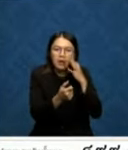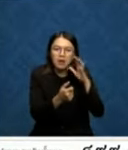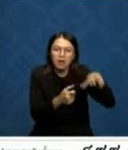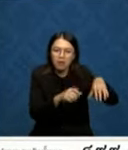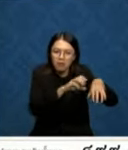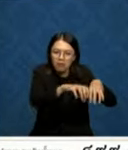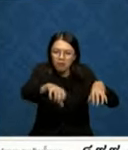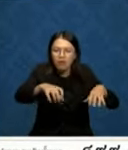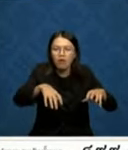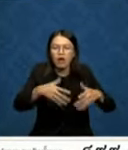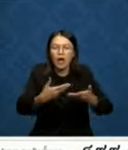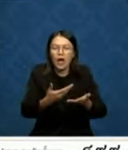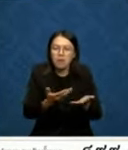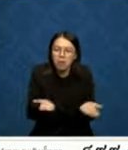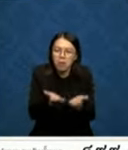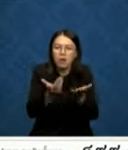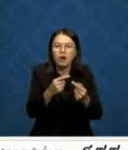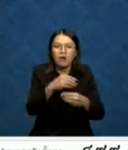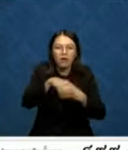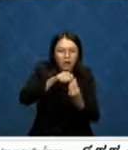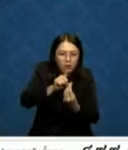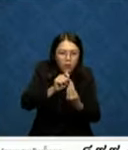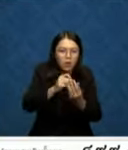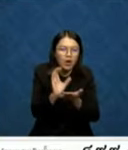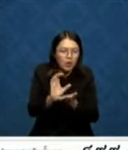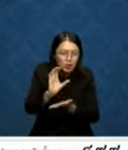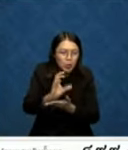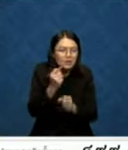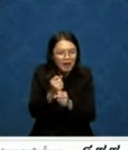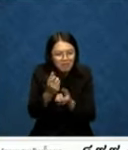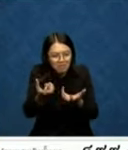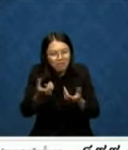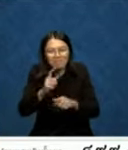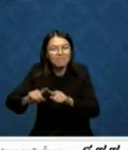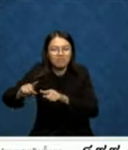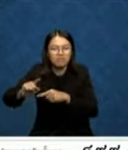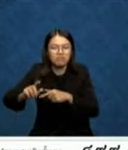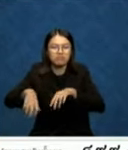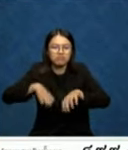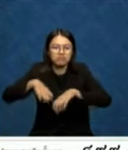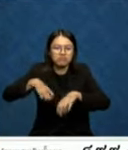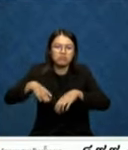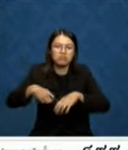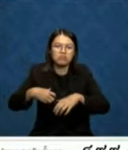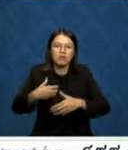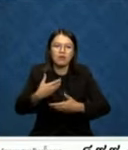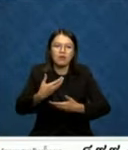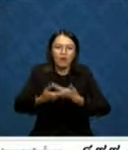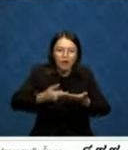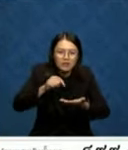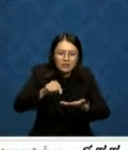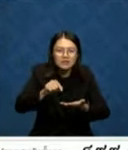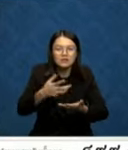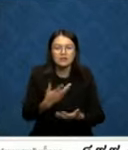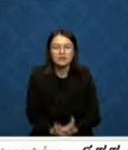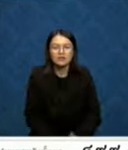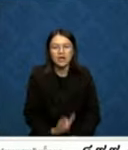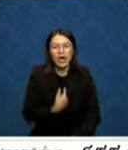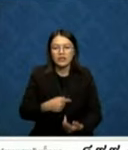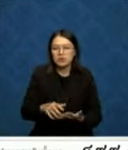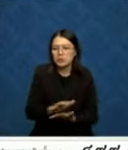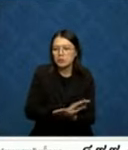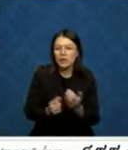ที่จะกระตุ้นเศรษฐกิจผ่านการลงทุนและการผลิตซึ่งเป็นการดำเนินการทางด้านซัพพลายไซด์ที่จะสร้างความเข้ม